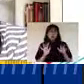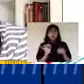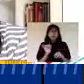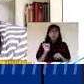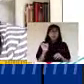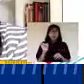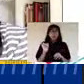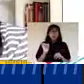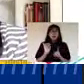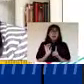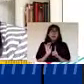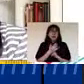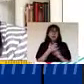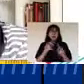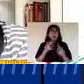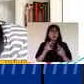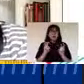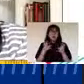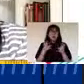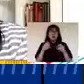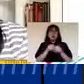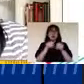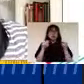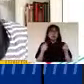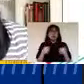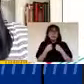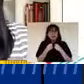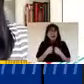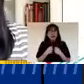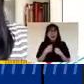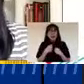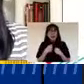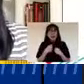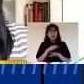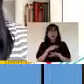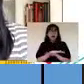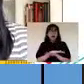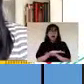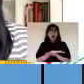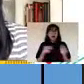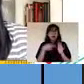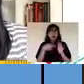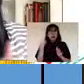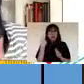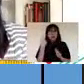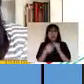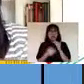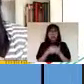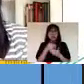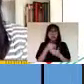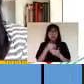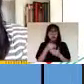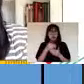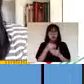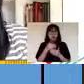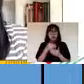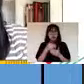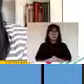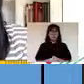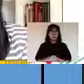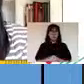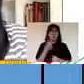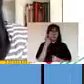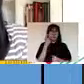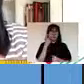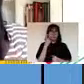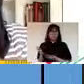dengan sistem pertahanan dan keamanan nasional. Oke, kita ke halaman berikutnya melihat, ya ini investasi infrastruktur,